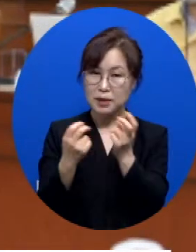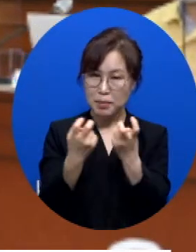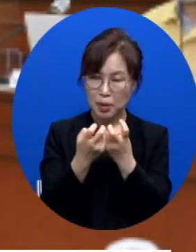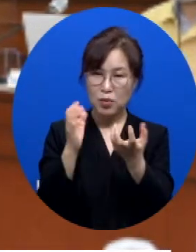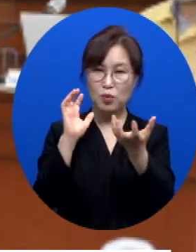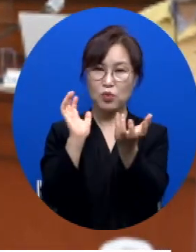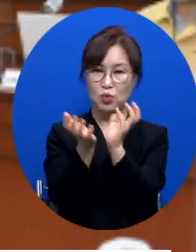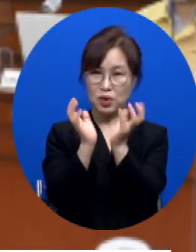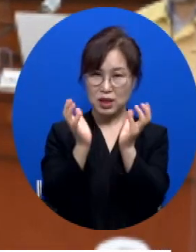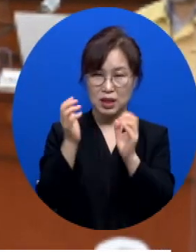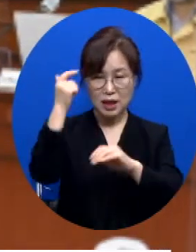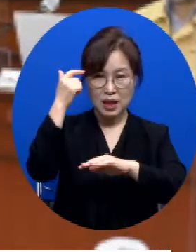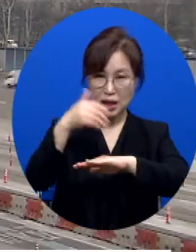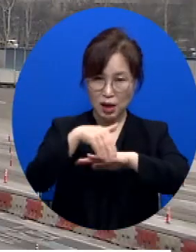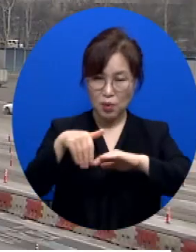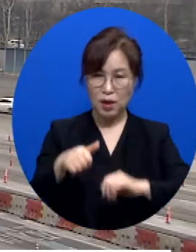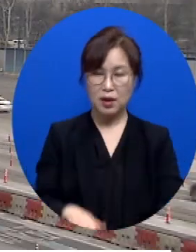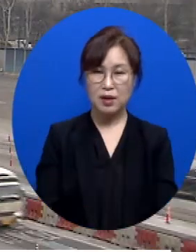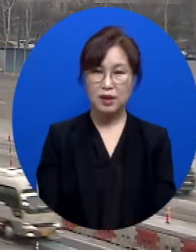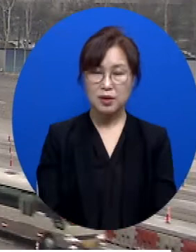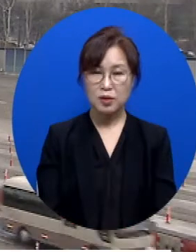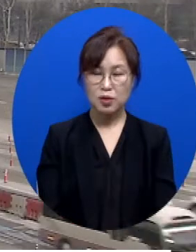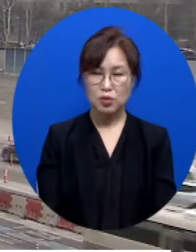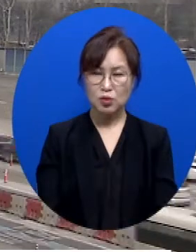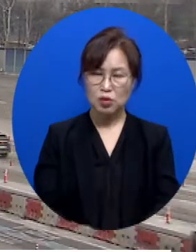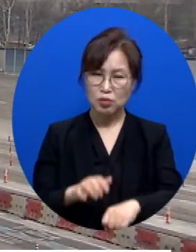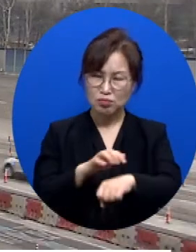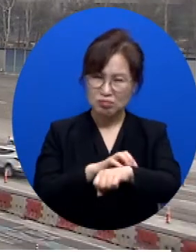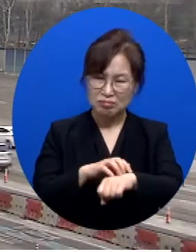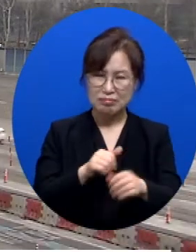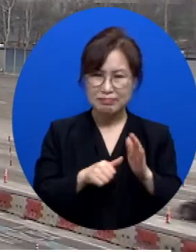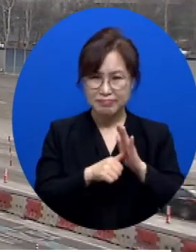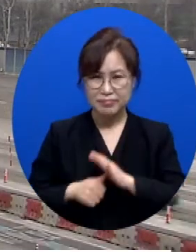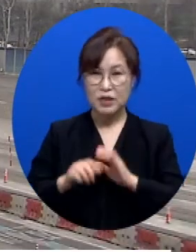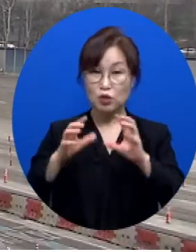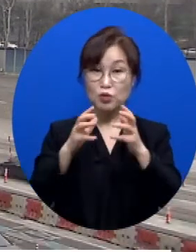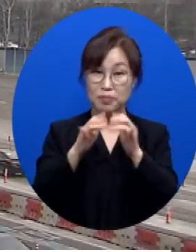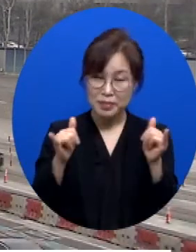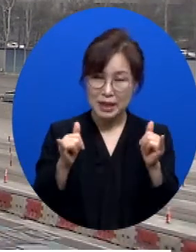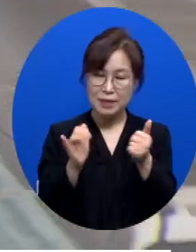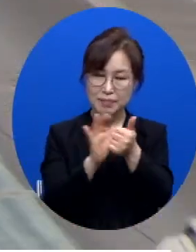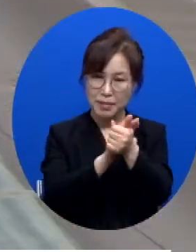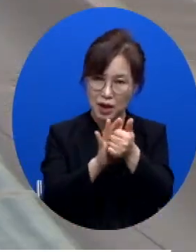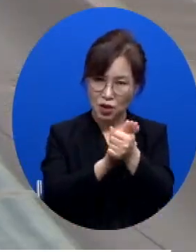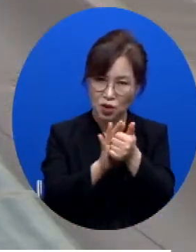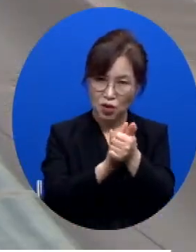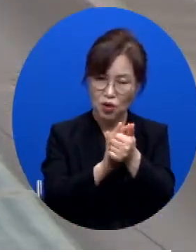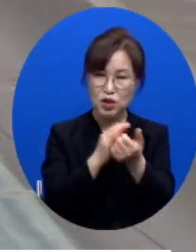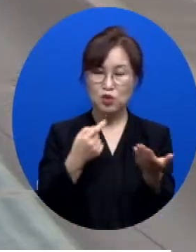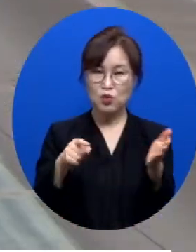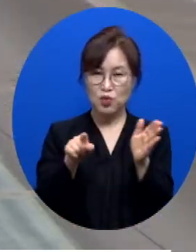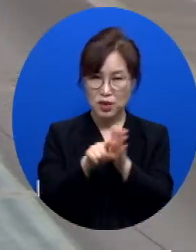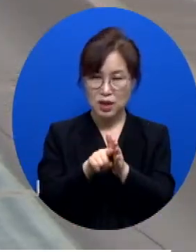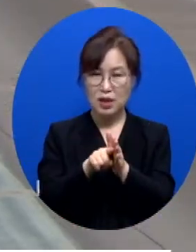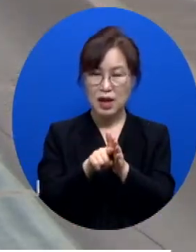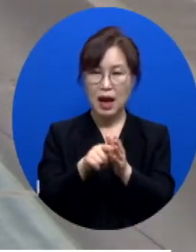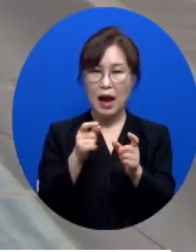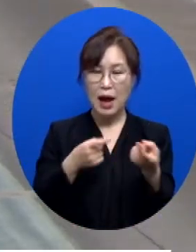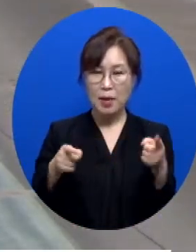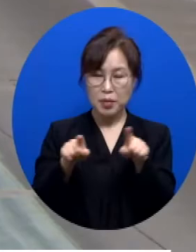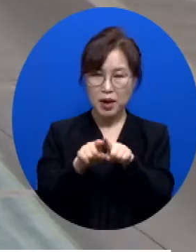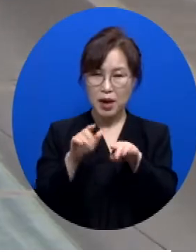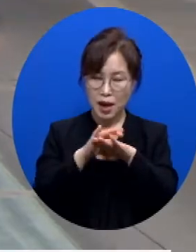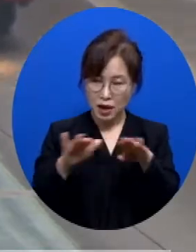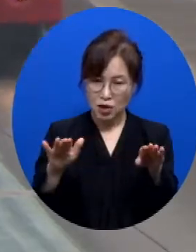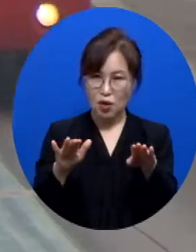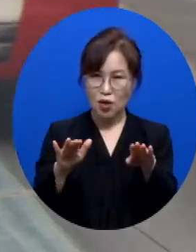것이라고 전했습니다. 다만 그동안 불편과 고통을 참고 이겨낸 국민을 배려하는 방안도 함께 고민해달라며 일부